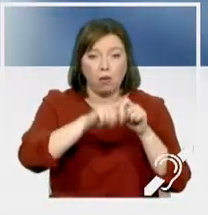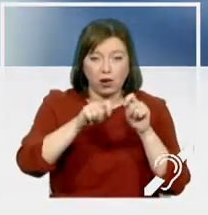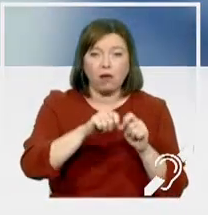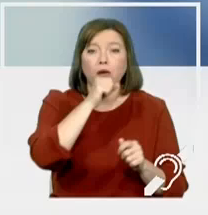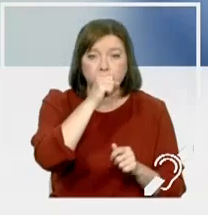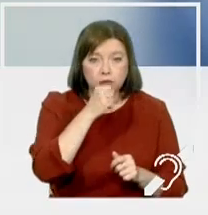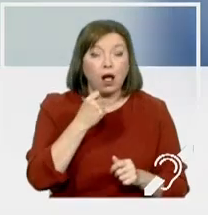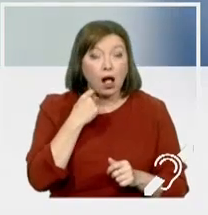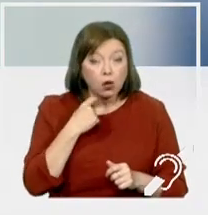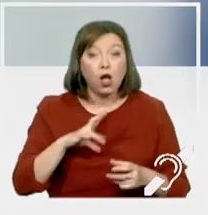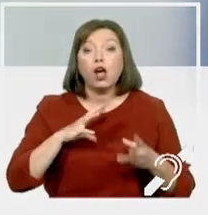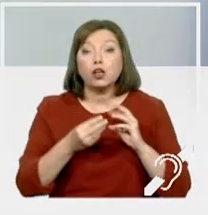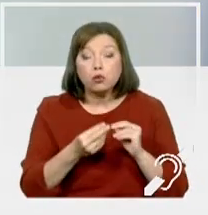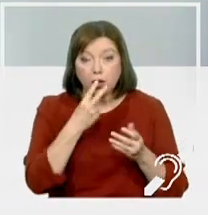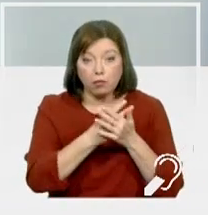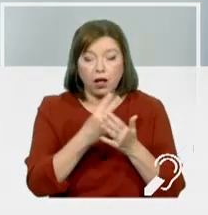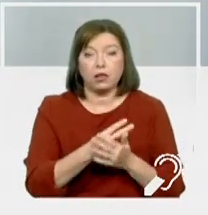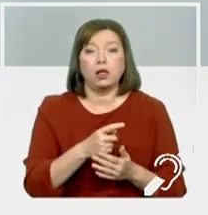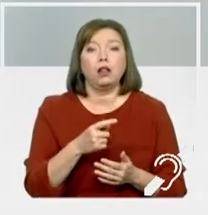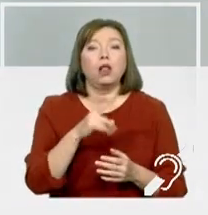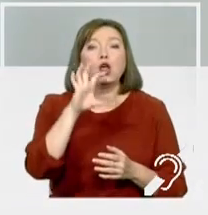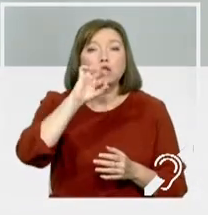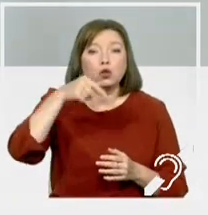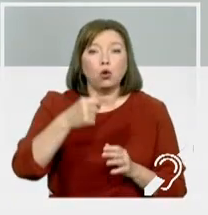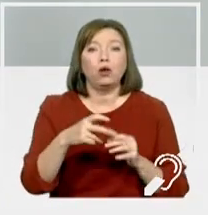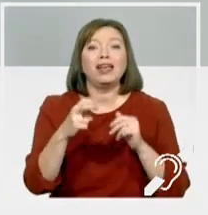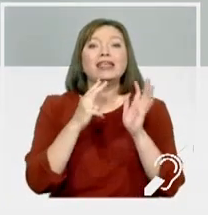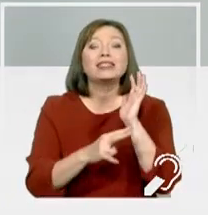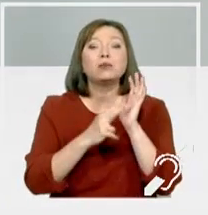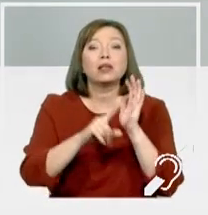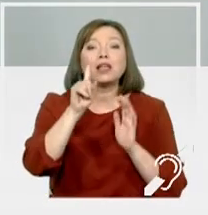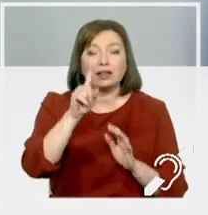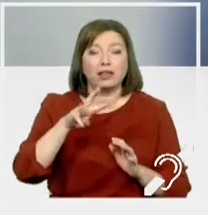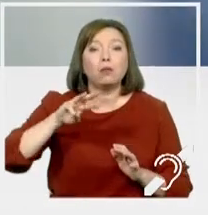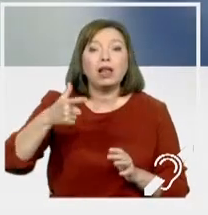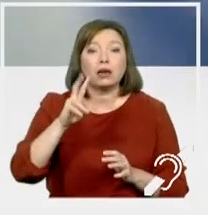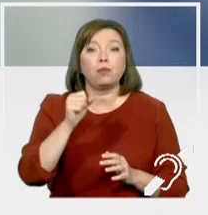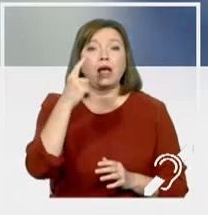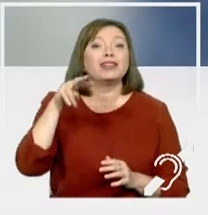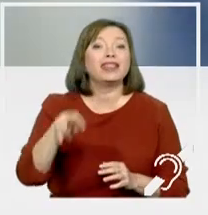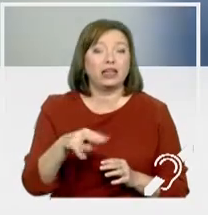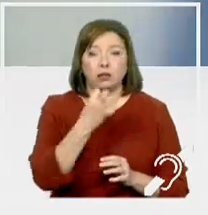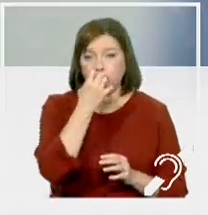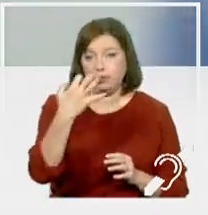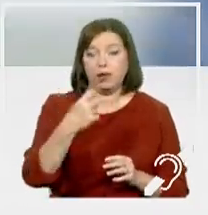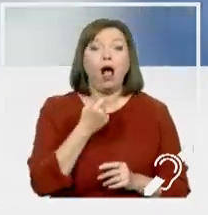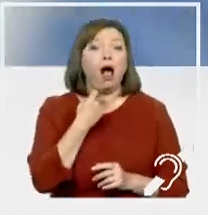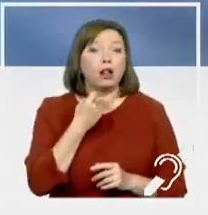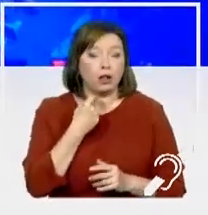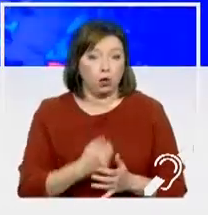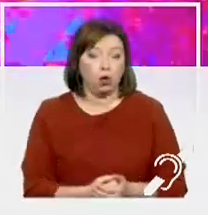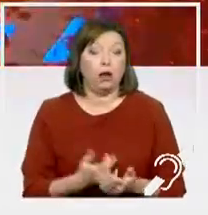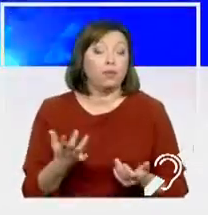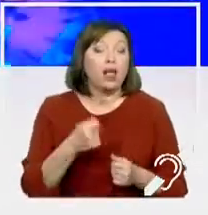alcos scopic iar rezultatul a arătat o concentrație de 0,71 de mg pe l vapor de alcool în aerul